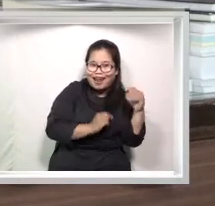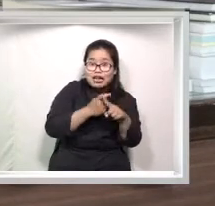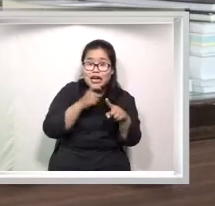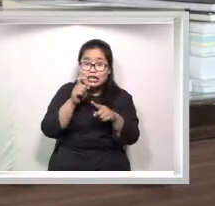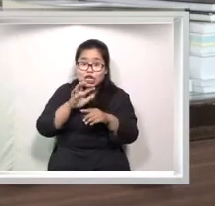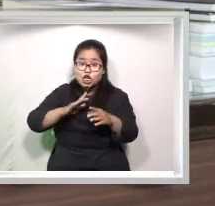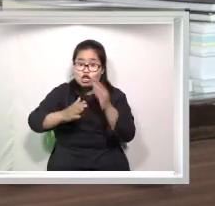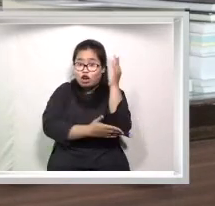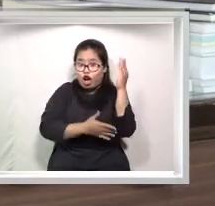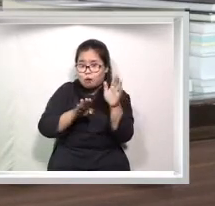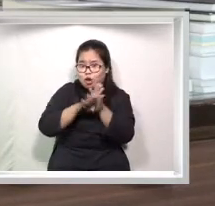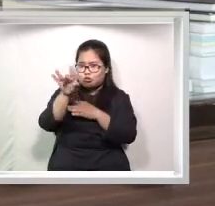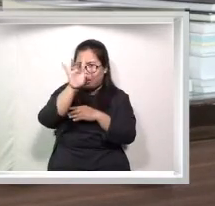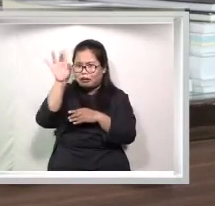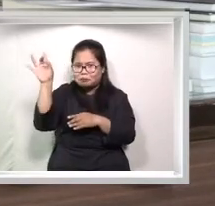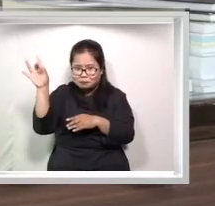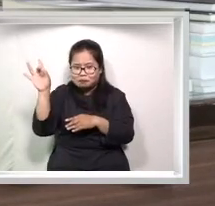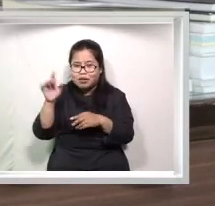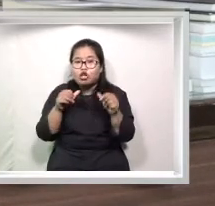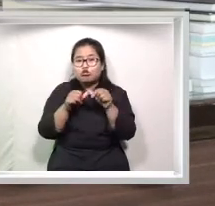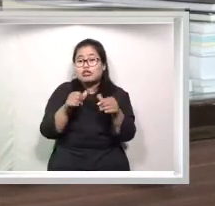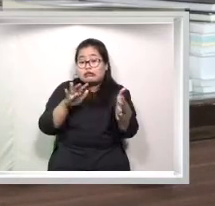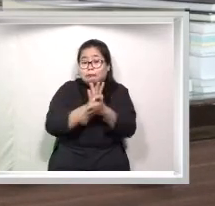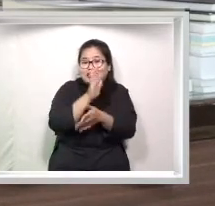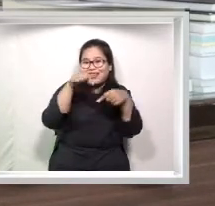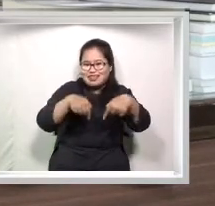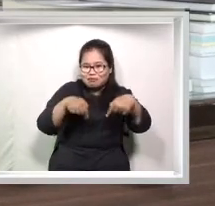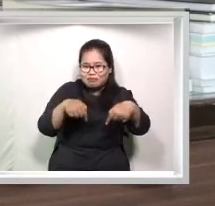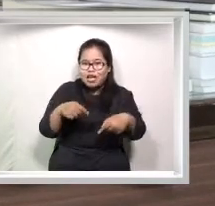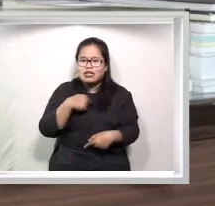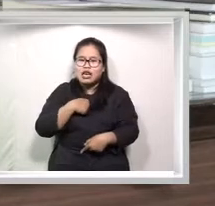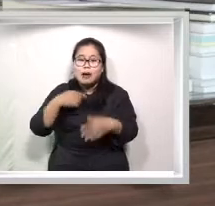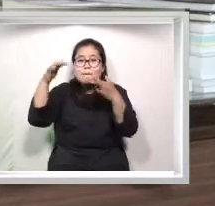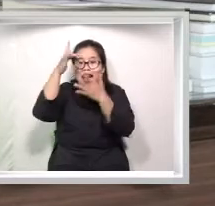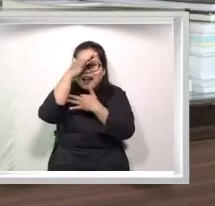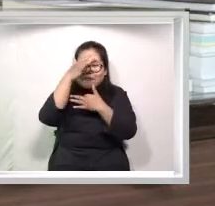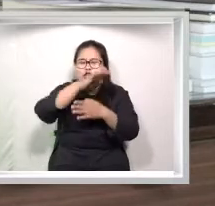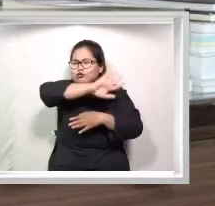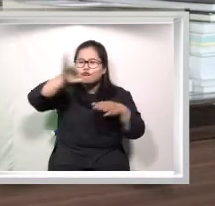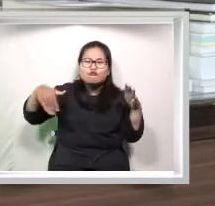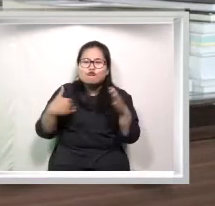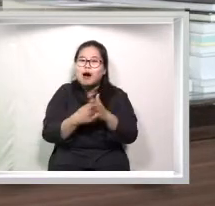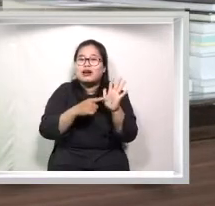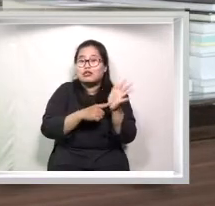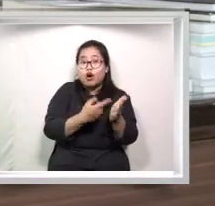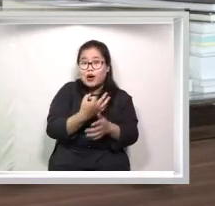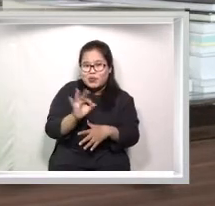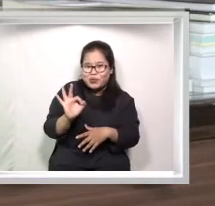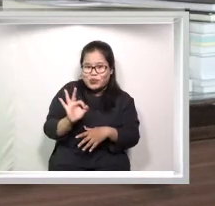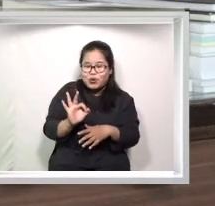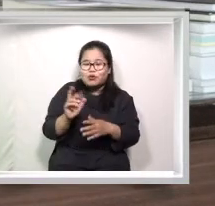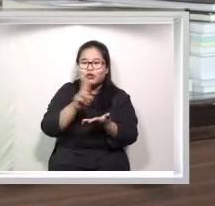dengan negara-negara maju lainnya. Dan pada kesempatan ini, saya berharap kepada seluruh mahasiswa